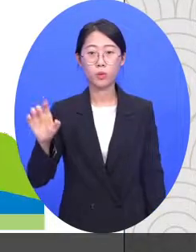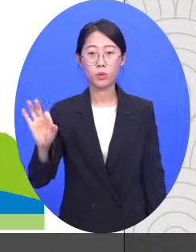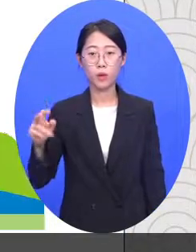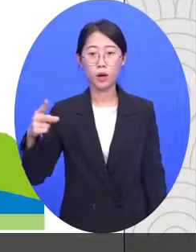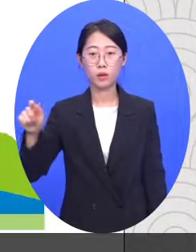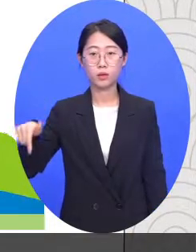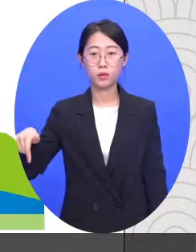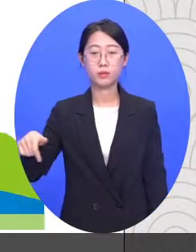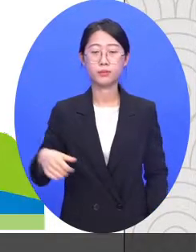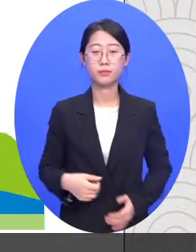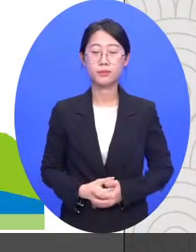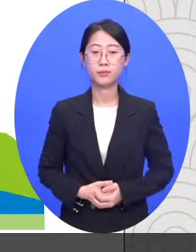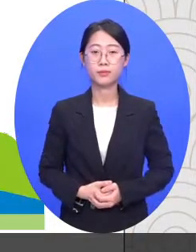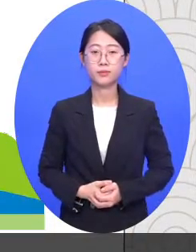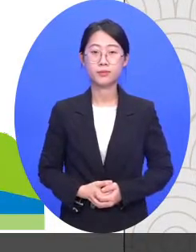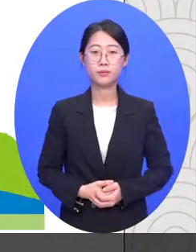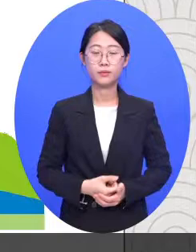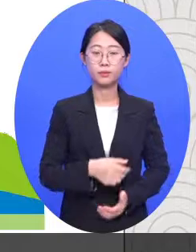동남구 광덕면입니다.